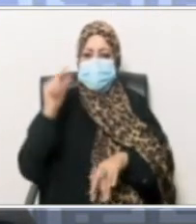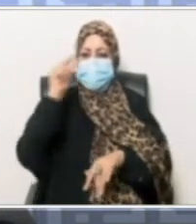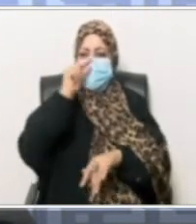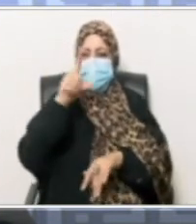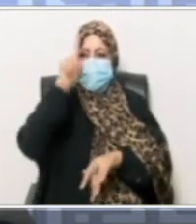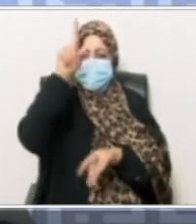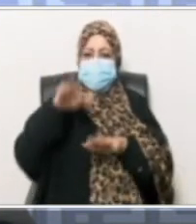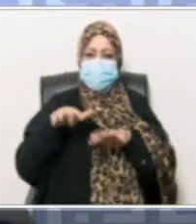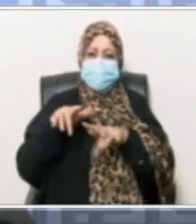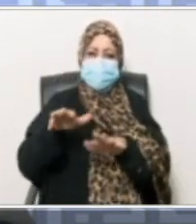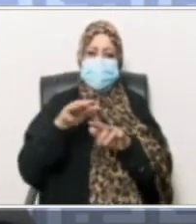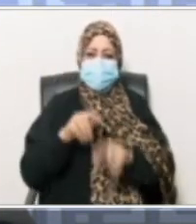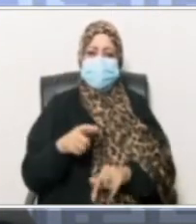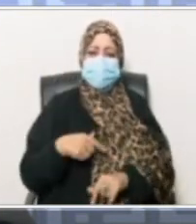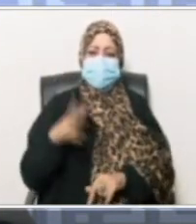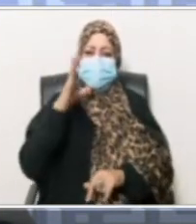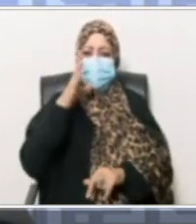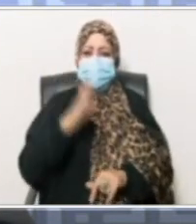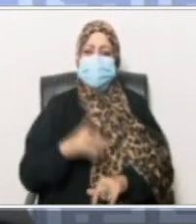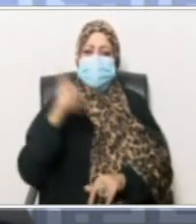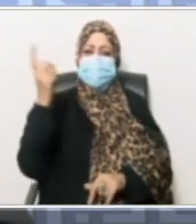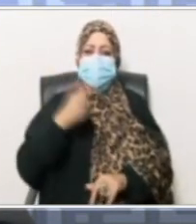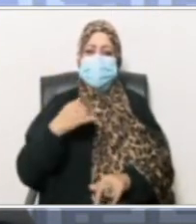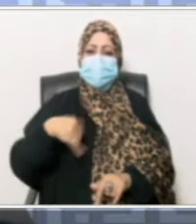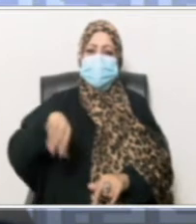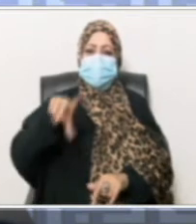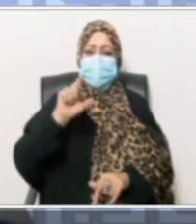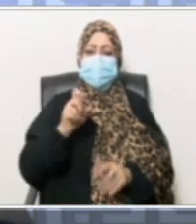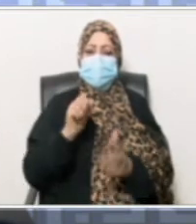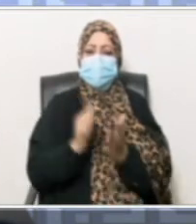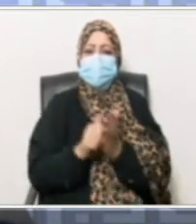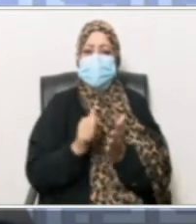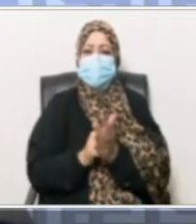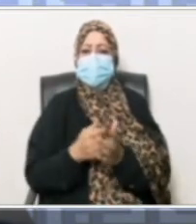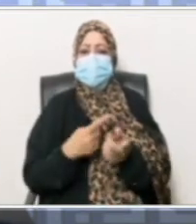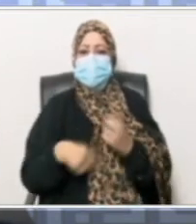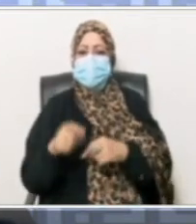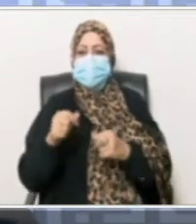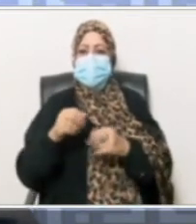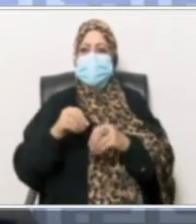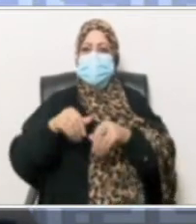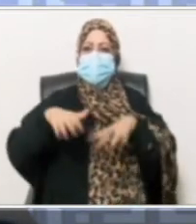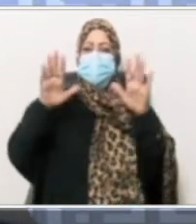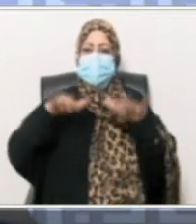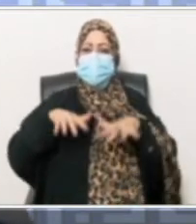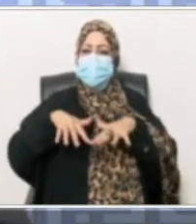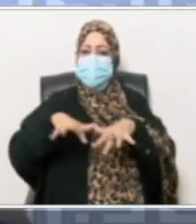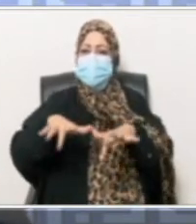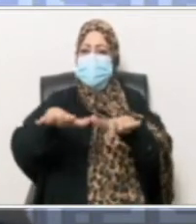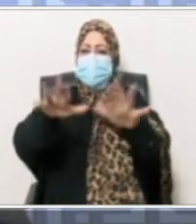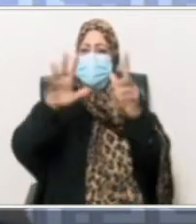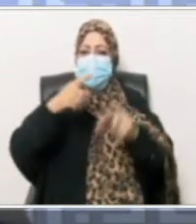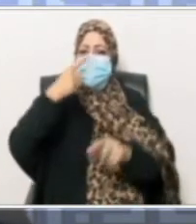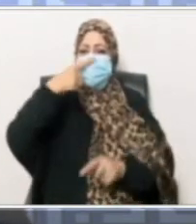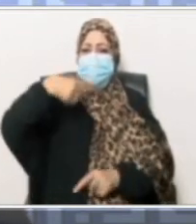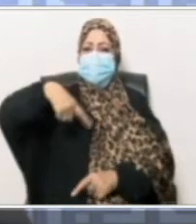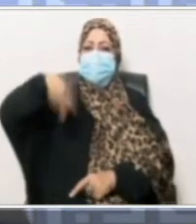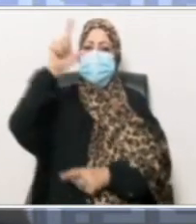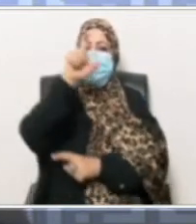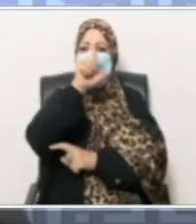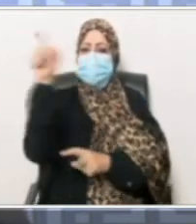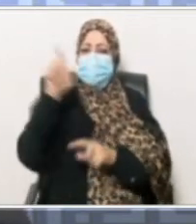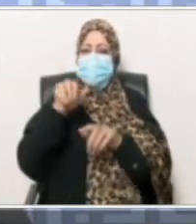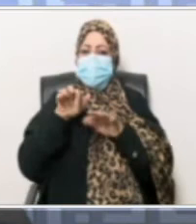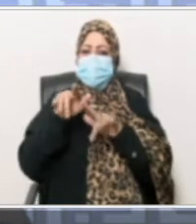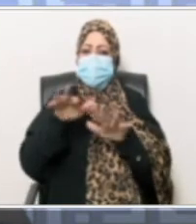بيت مدر ولا وبر إلا دخله هذا الإسلام بعز عزيز وبذل ذليل. هذا الإسلام ينشره الله عز وجل